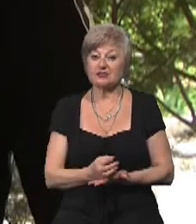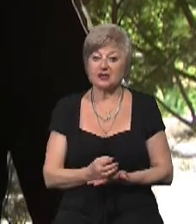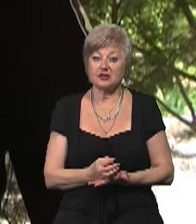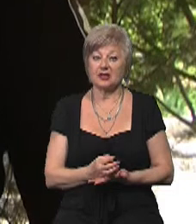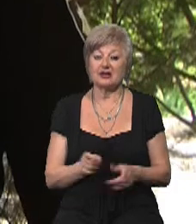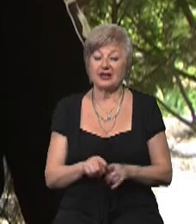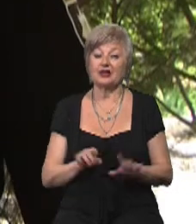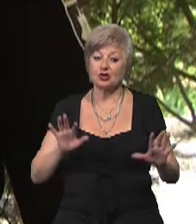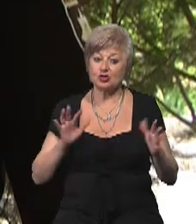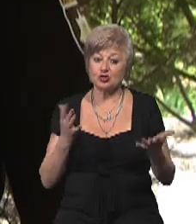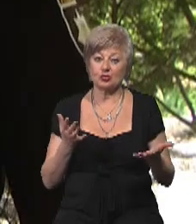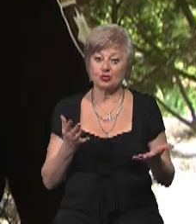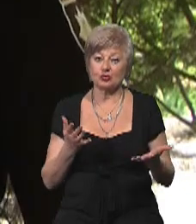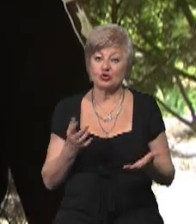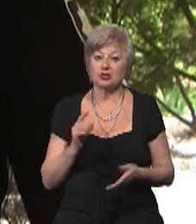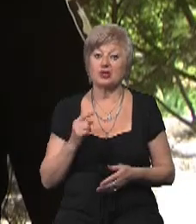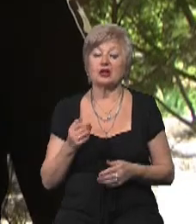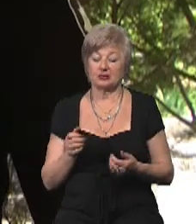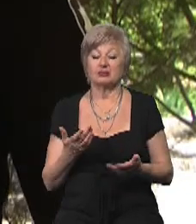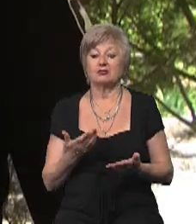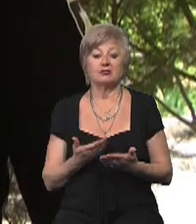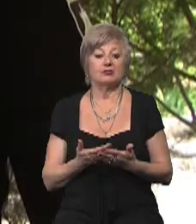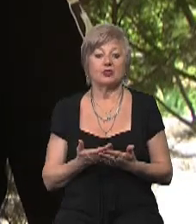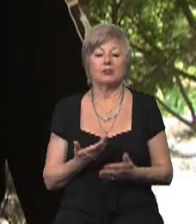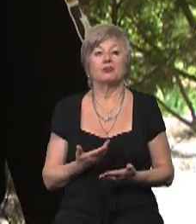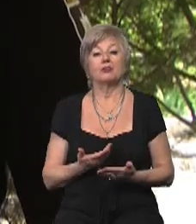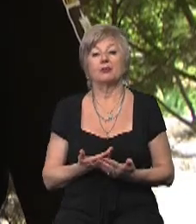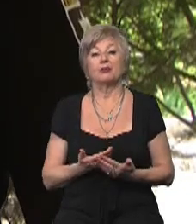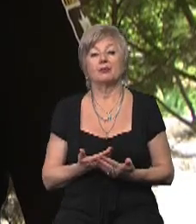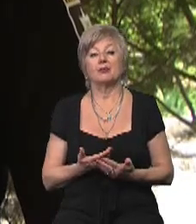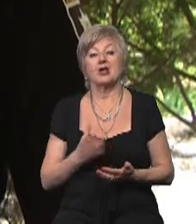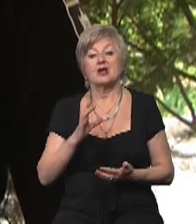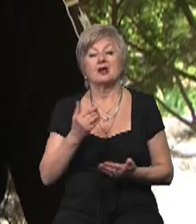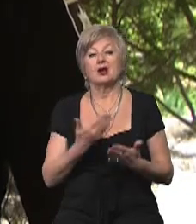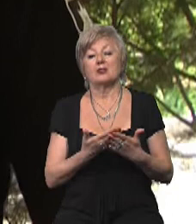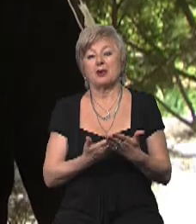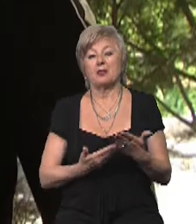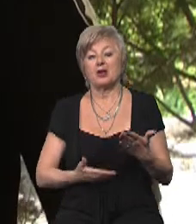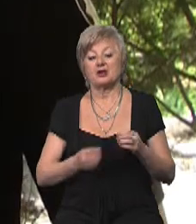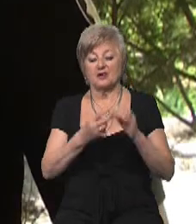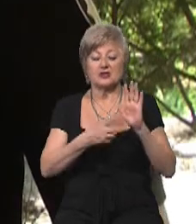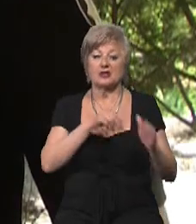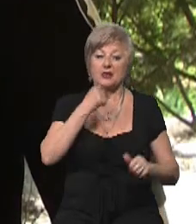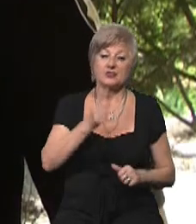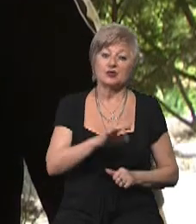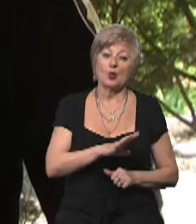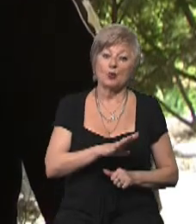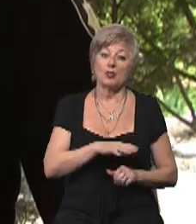таких випадках, вірніше, складених адміністративних матеріалів, то їх, наприклад, для статистики, у 2017 році було